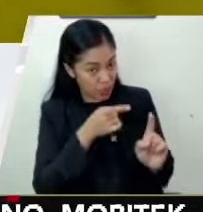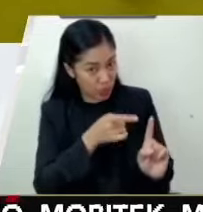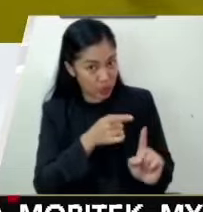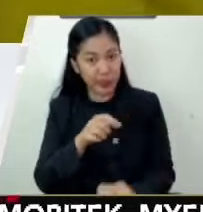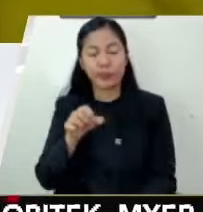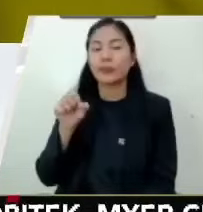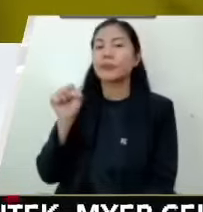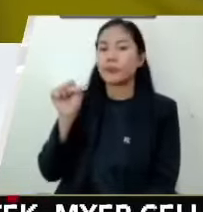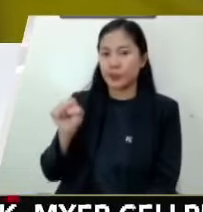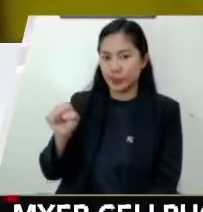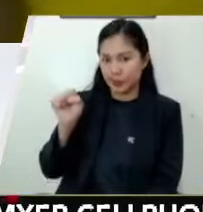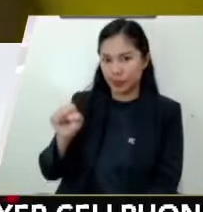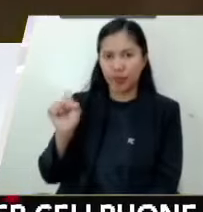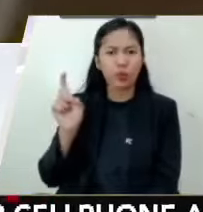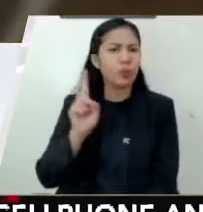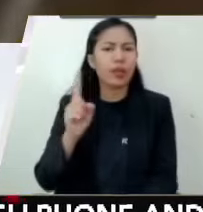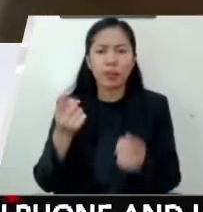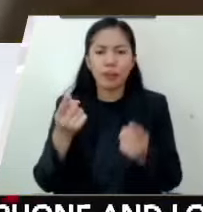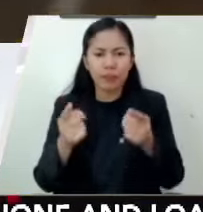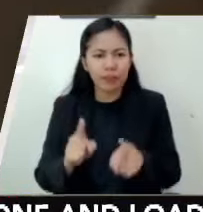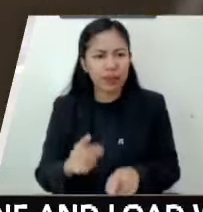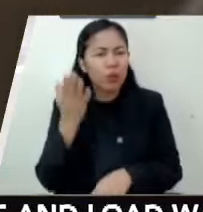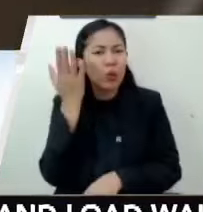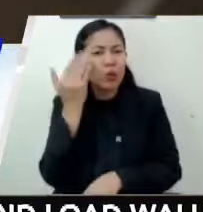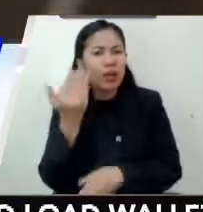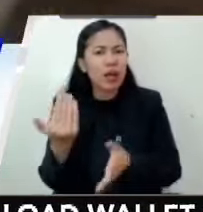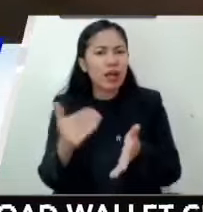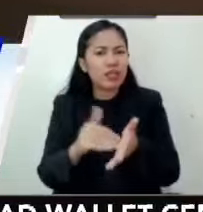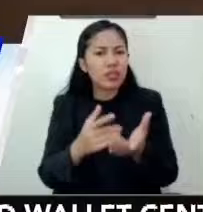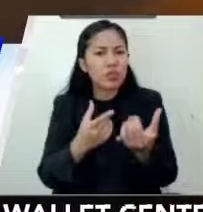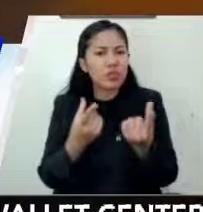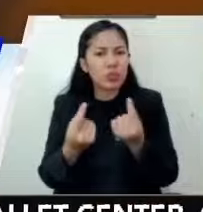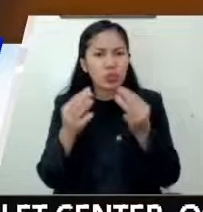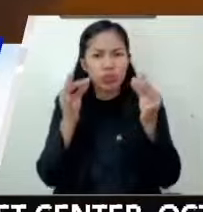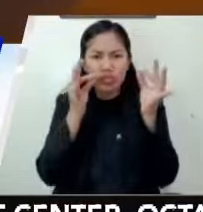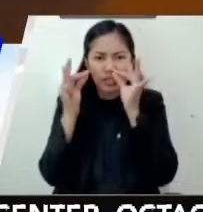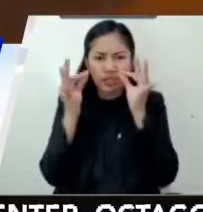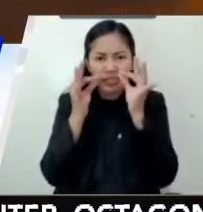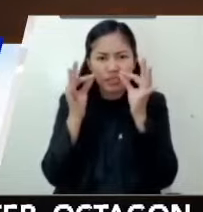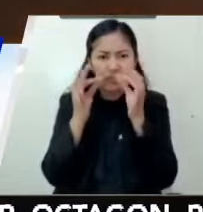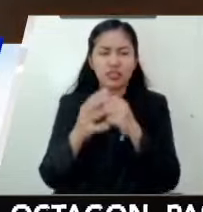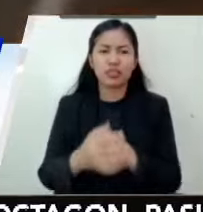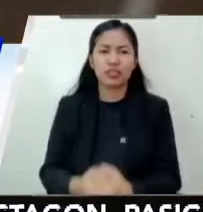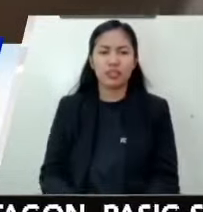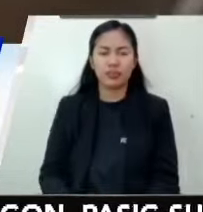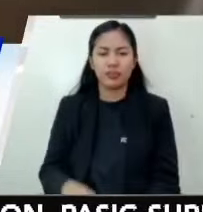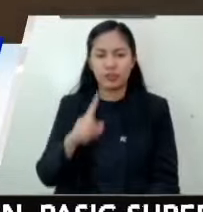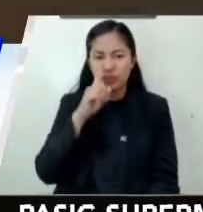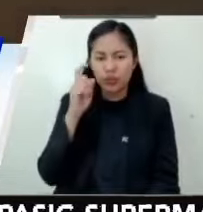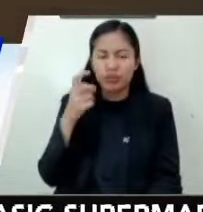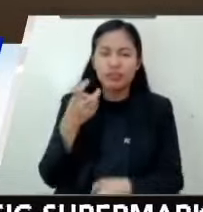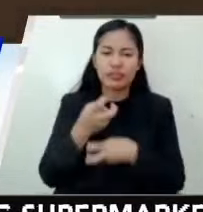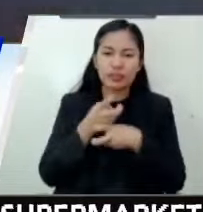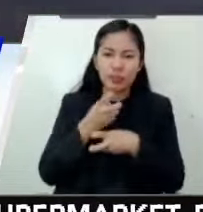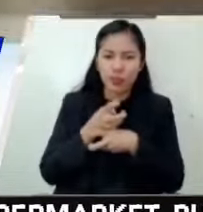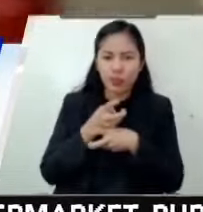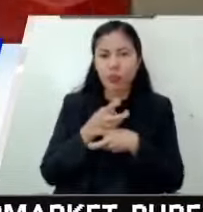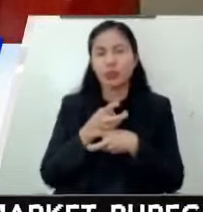nangyari po? Bakit kayo bumalik ulit sa drug? Hindi na po. Nahihirapan na po pagkasabot. Lalo maraming mga